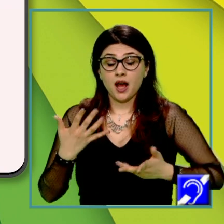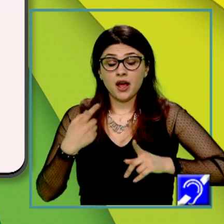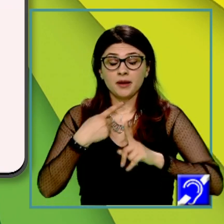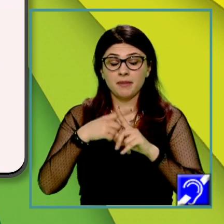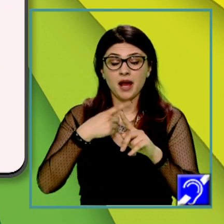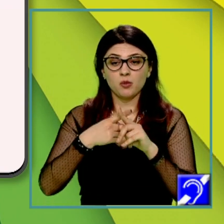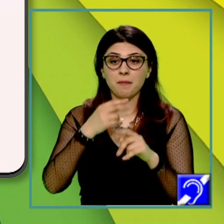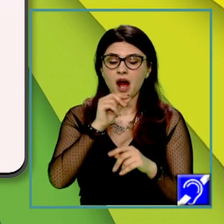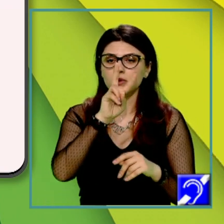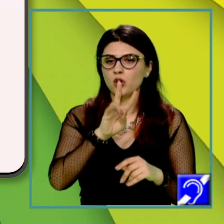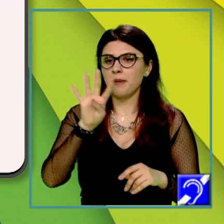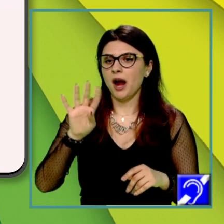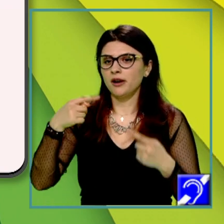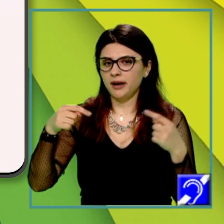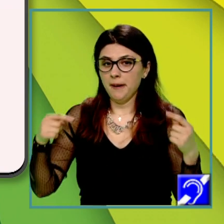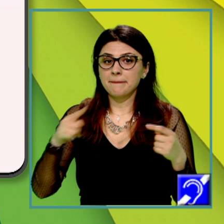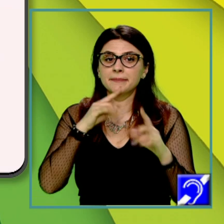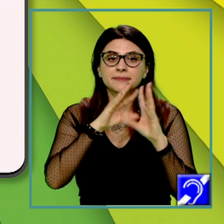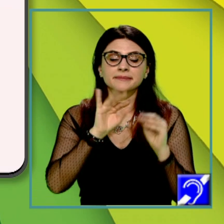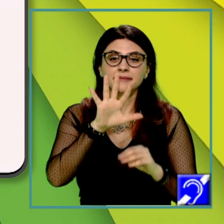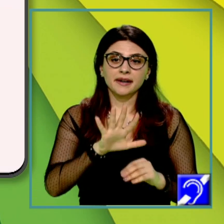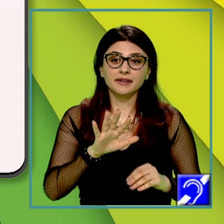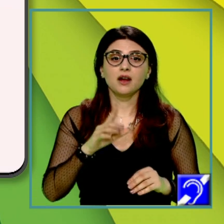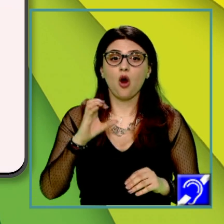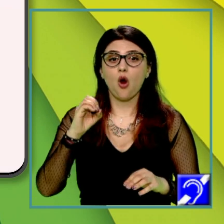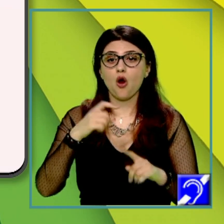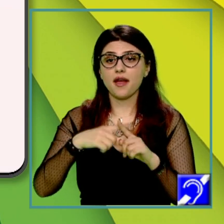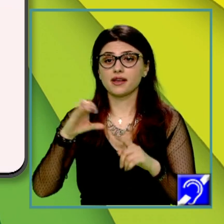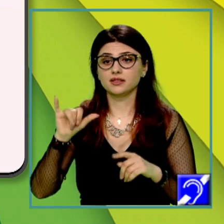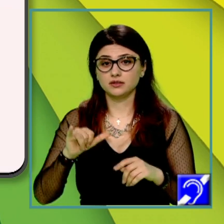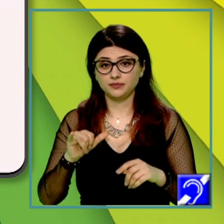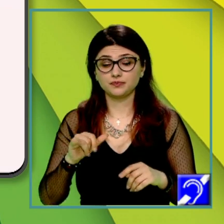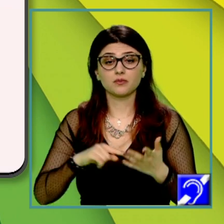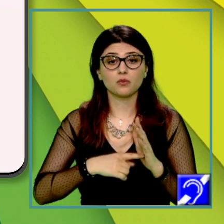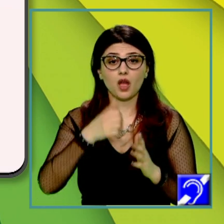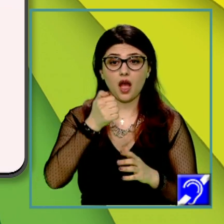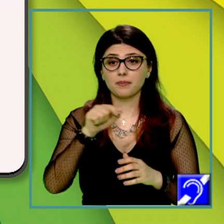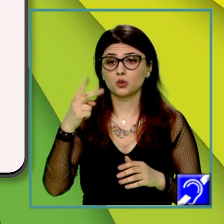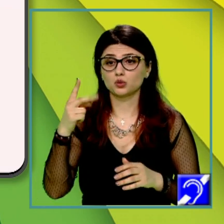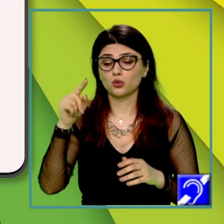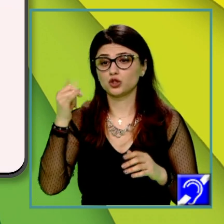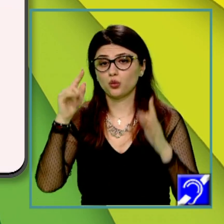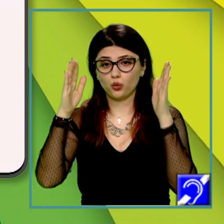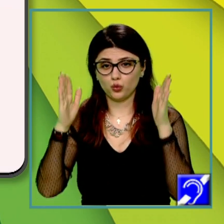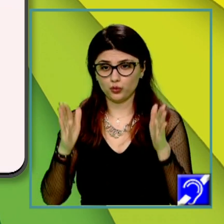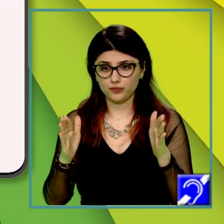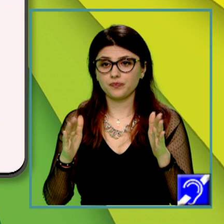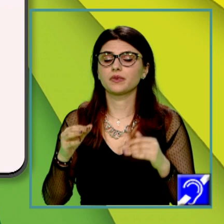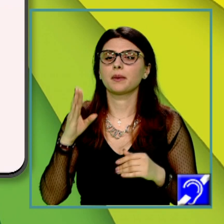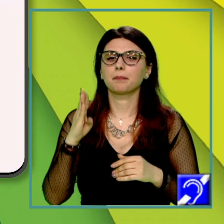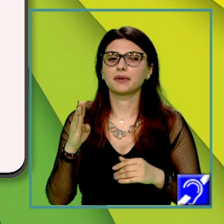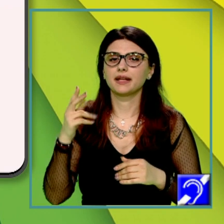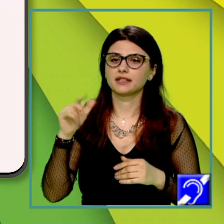și inch În reperul cartezian x o y se consideră punctele a de coordonate minus 2 1 b de